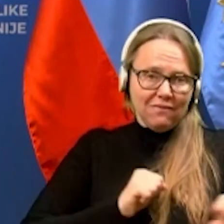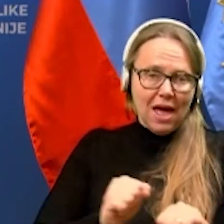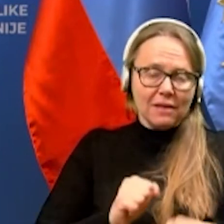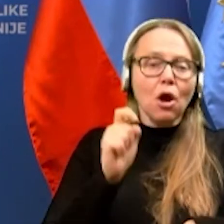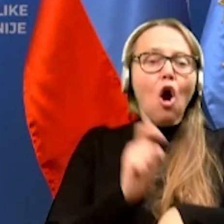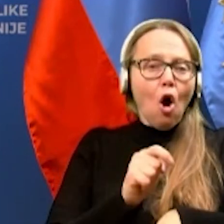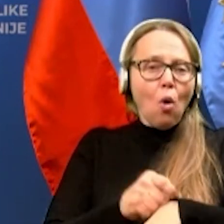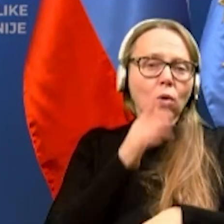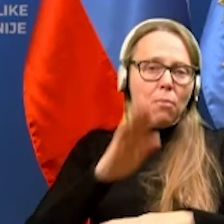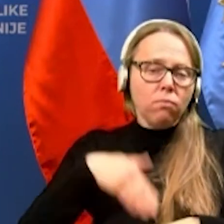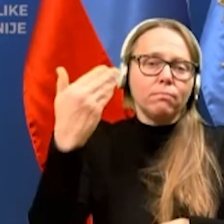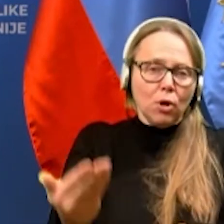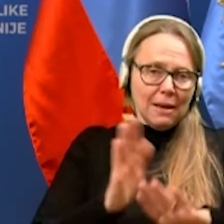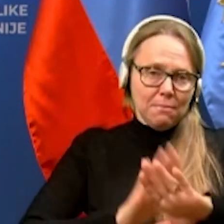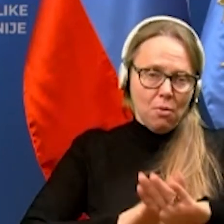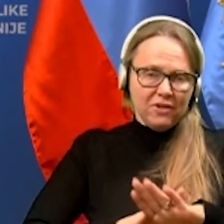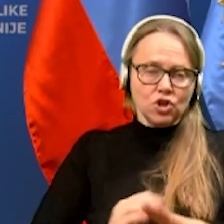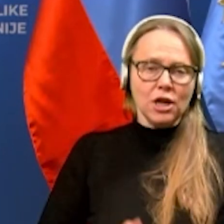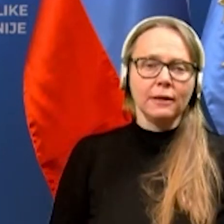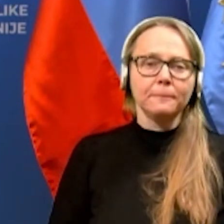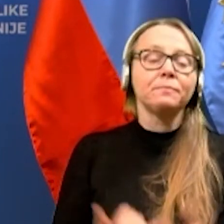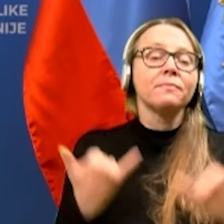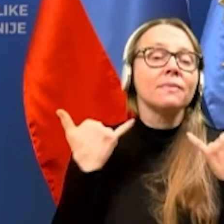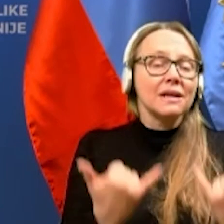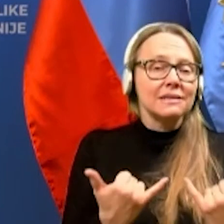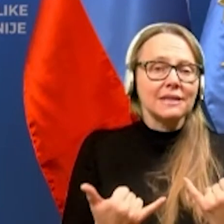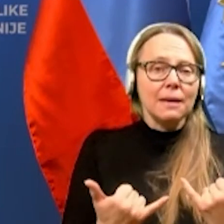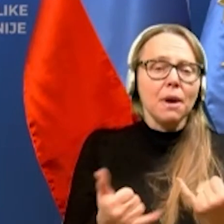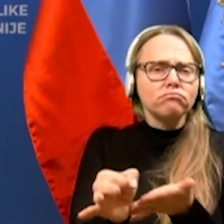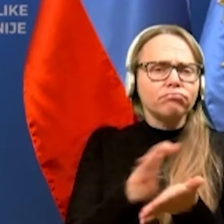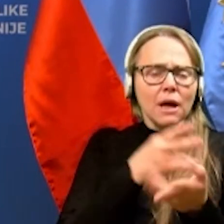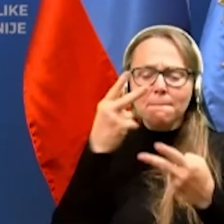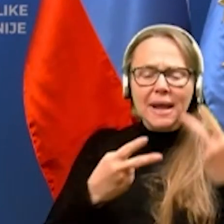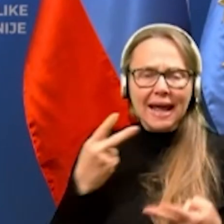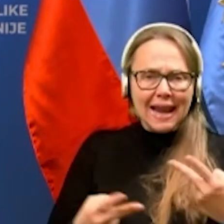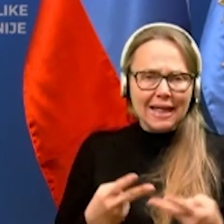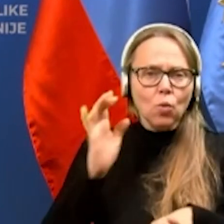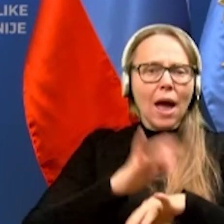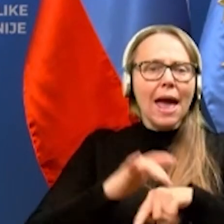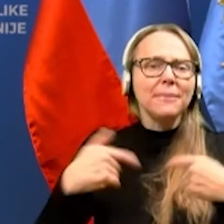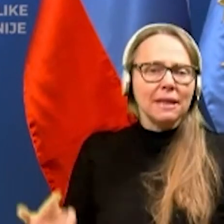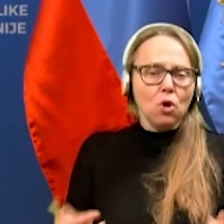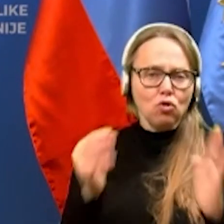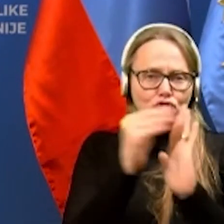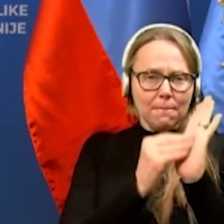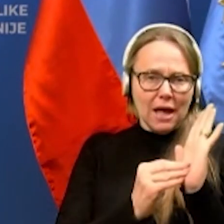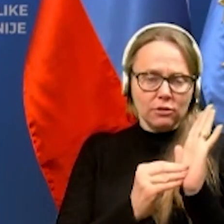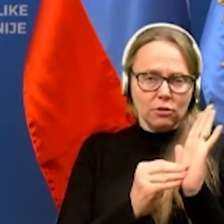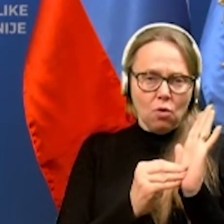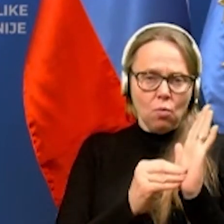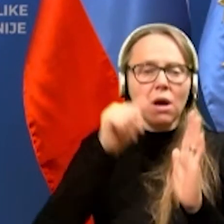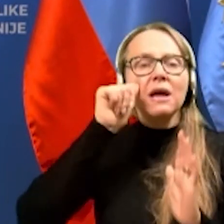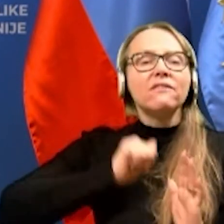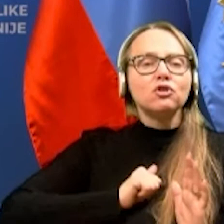boste obveščeni naknadno. Zdaj pa prehajamo k hitremu pregledu epidemioloških podatkov.